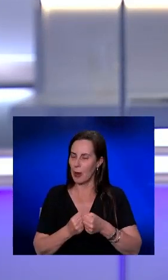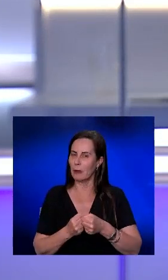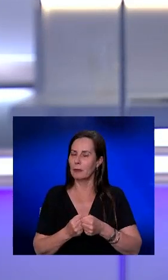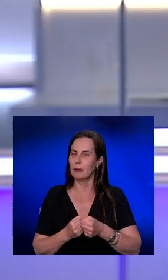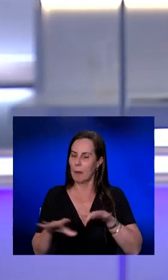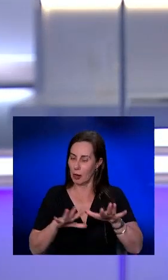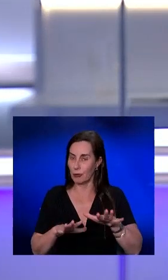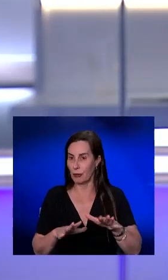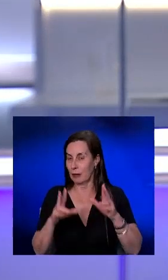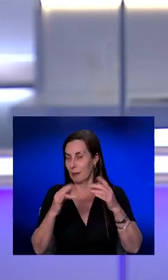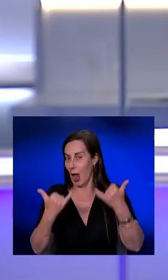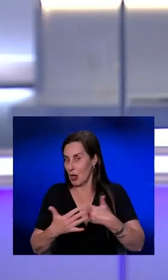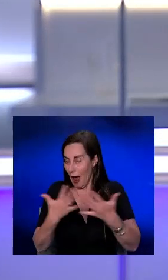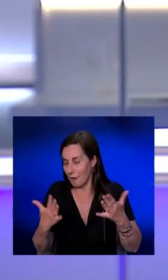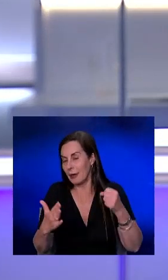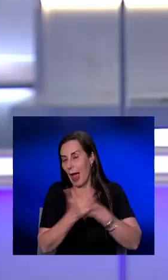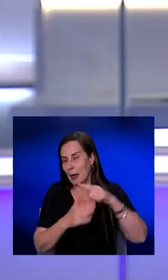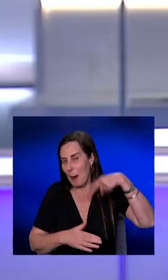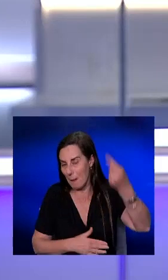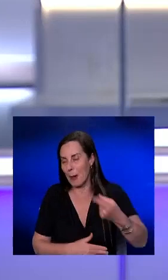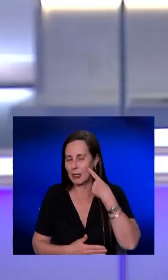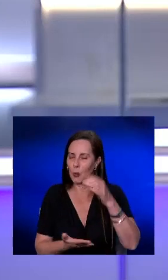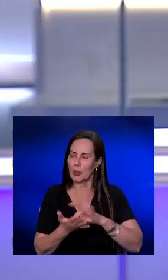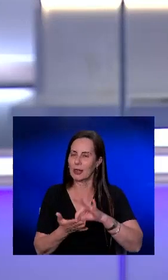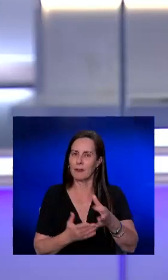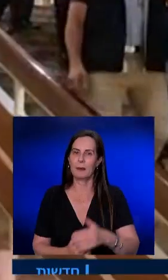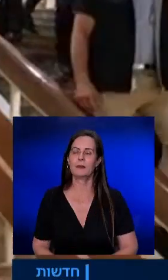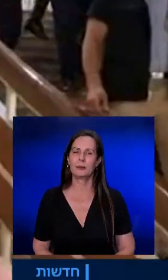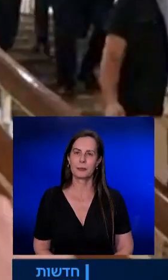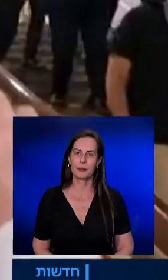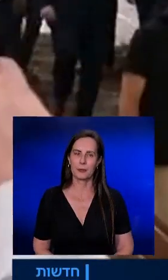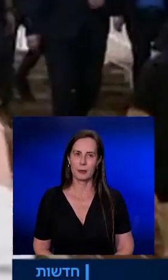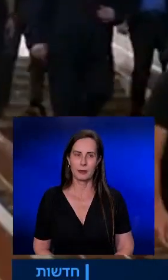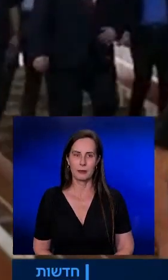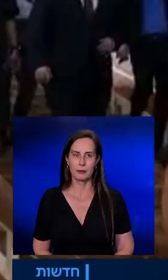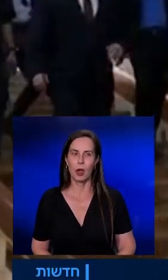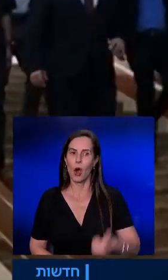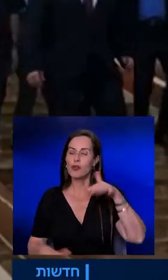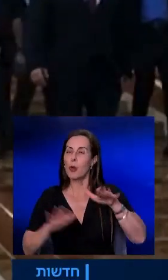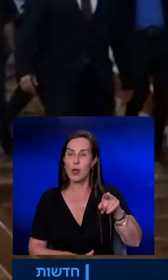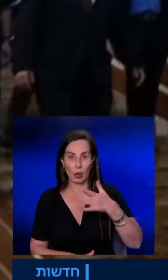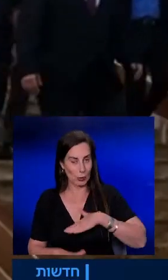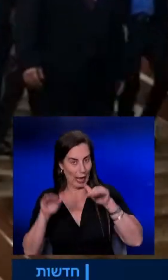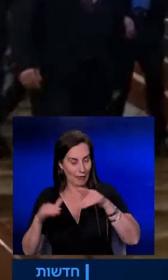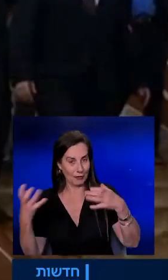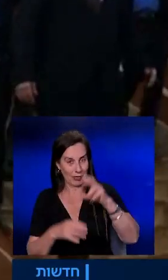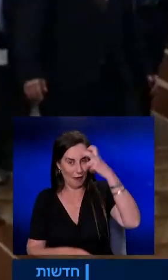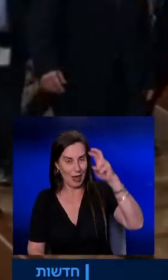עד הפעם הבאה. הנה הכתבה של יערה שפירה, כתבתנו בכנסת. ראש הממשלה, אתה רוצה לברך את